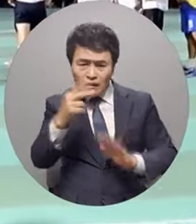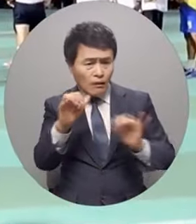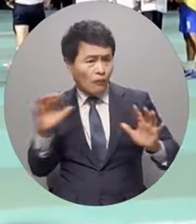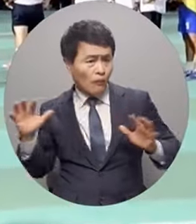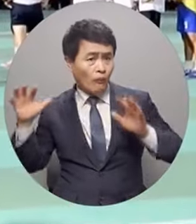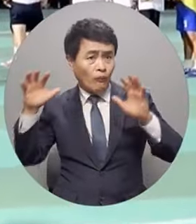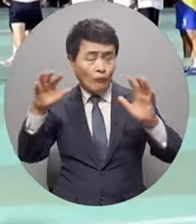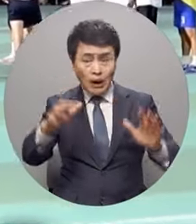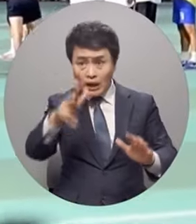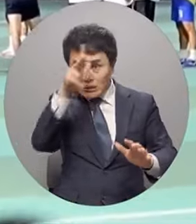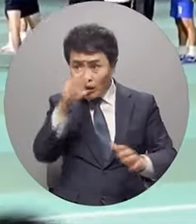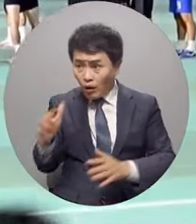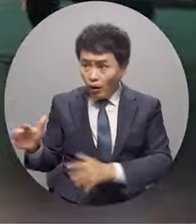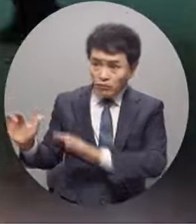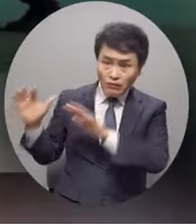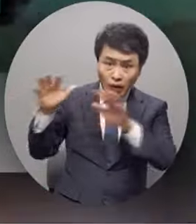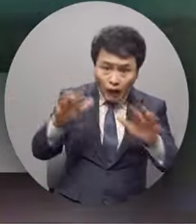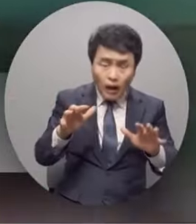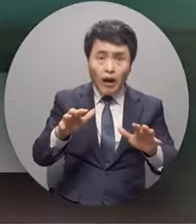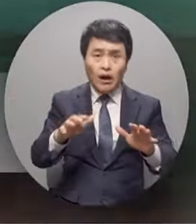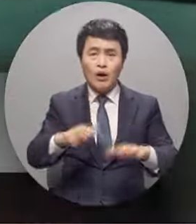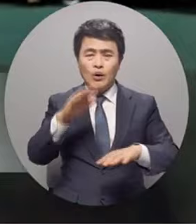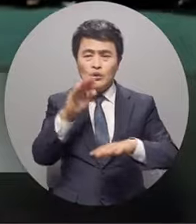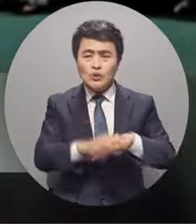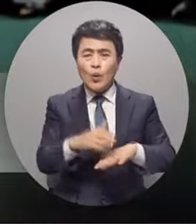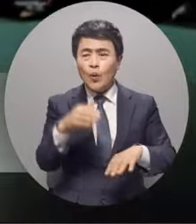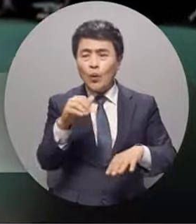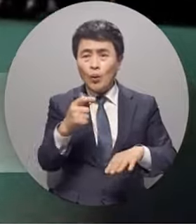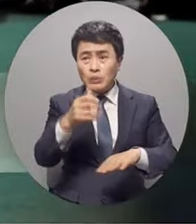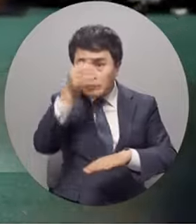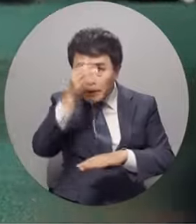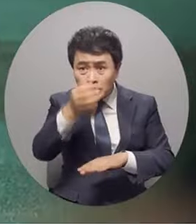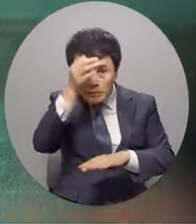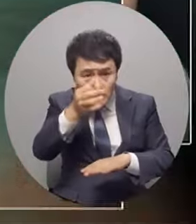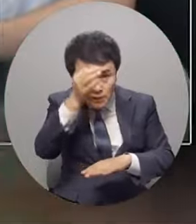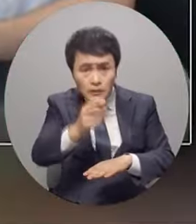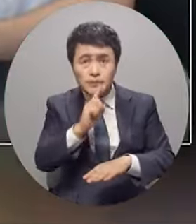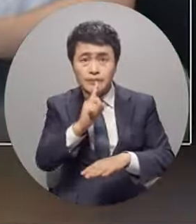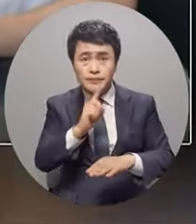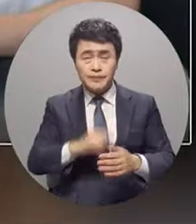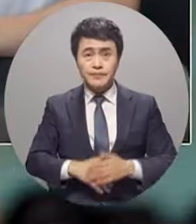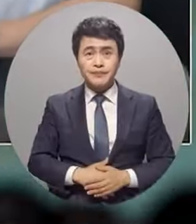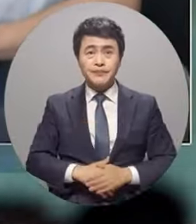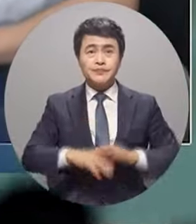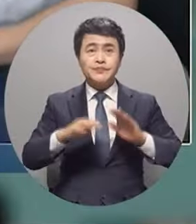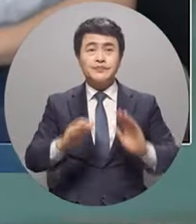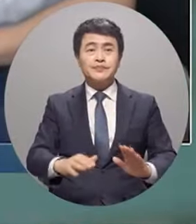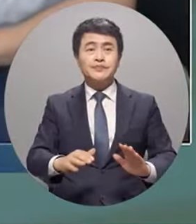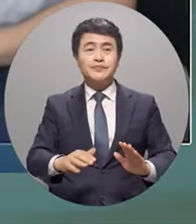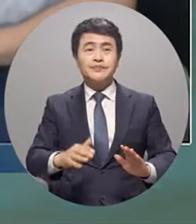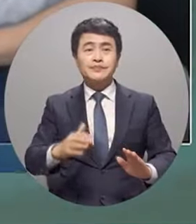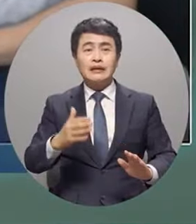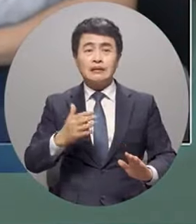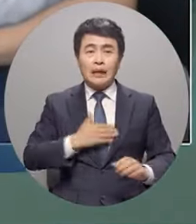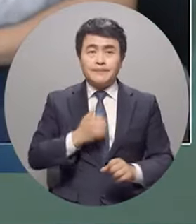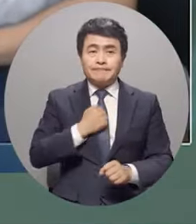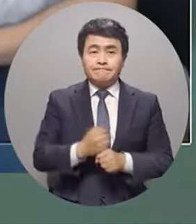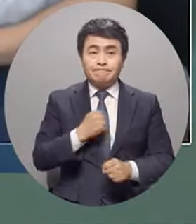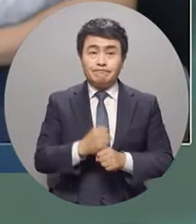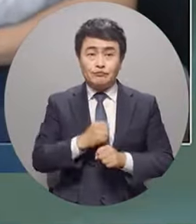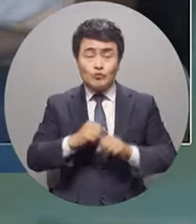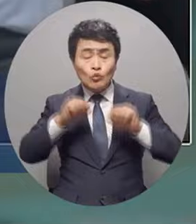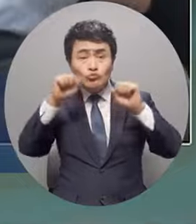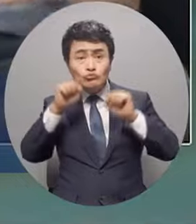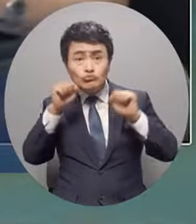몰리고 경찰까지 출동한 데 대해 손흥민은 죄송하다고 밝혔습니다. 당황스럽고 제가 뭐 운동을 하려고